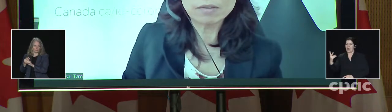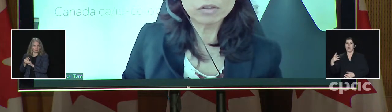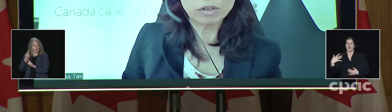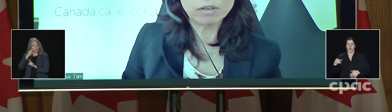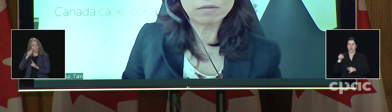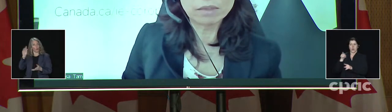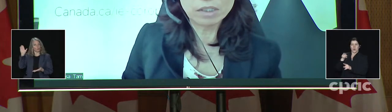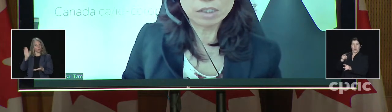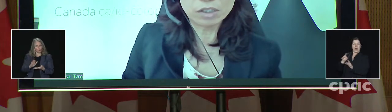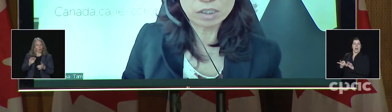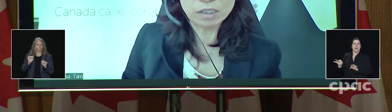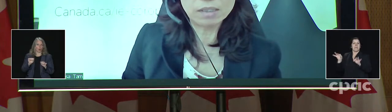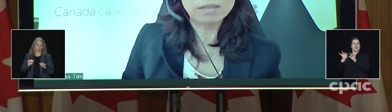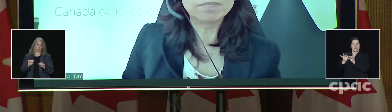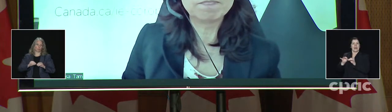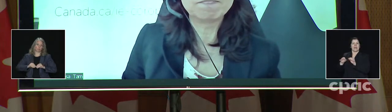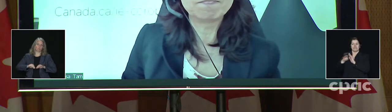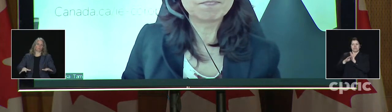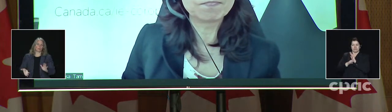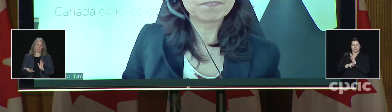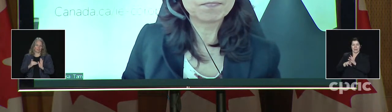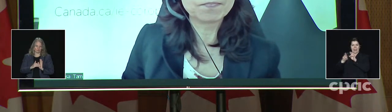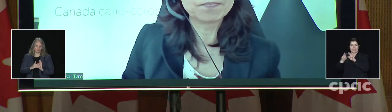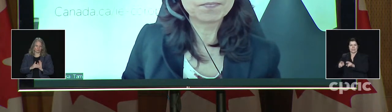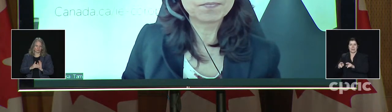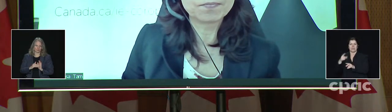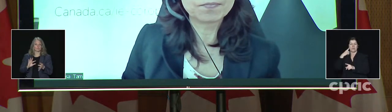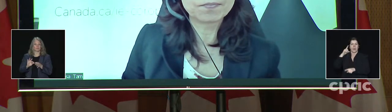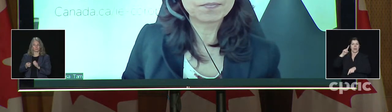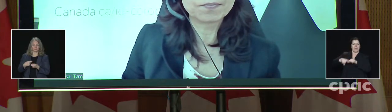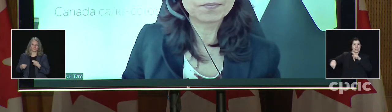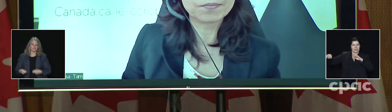risk of strong resurgence.